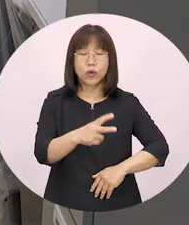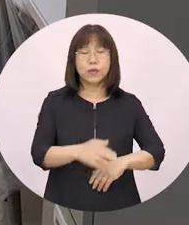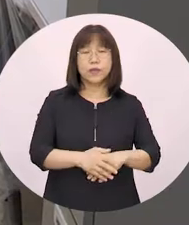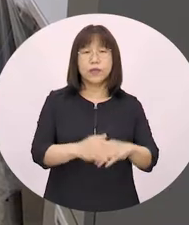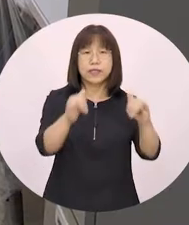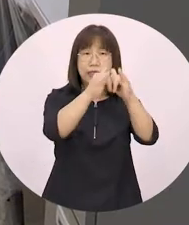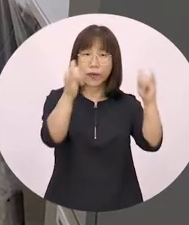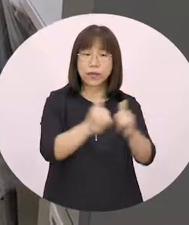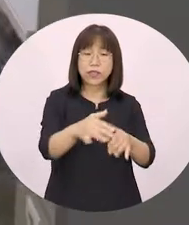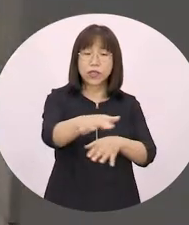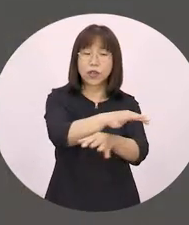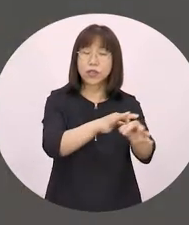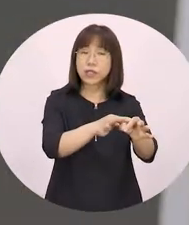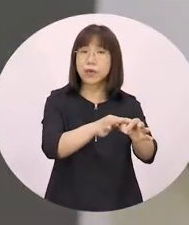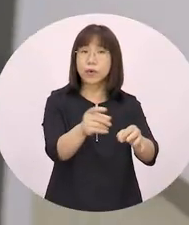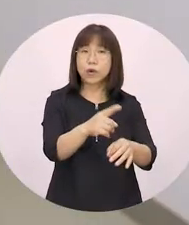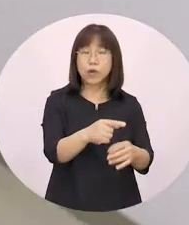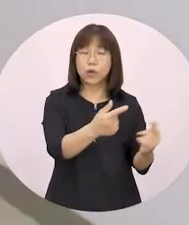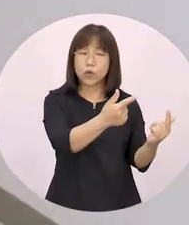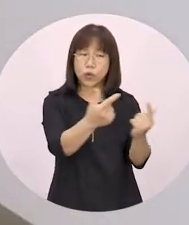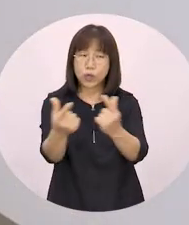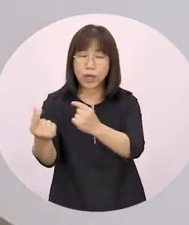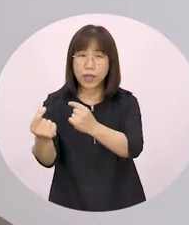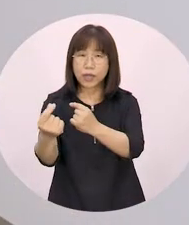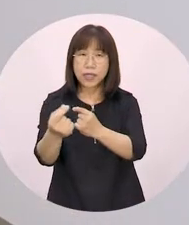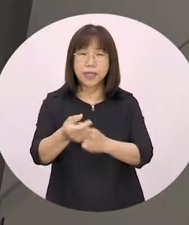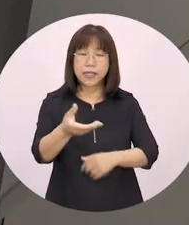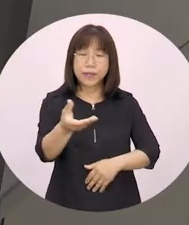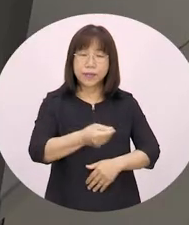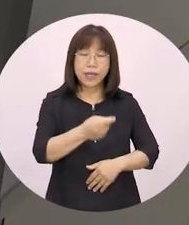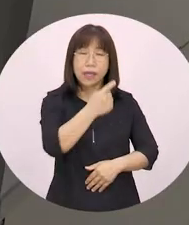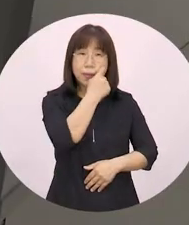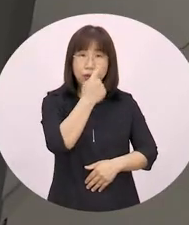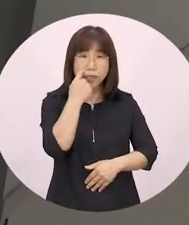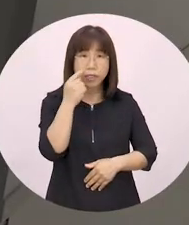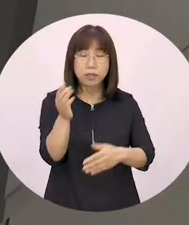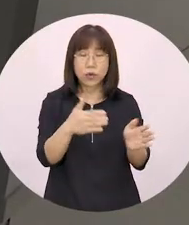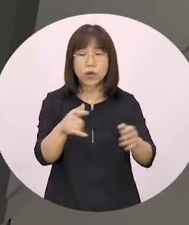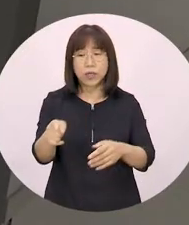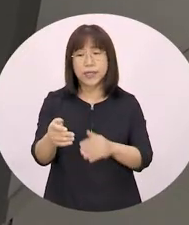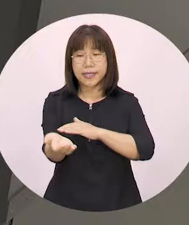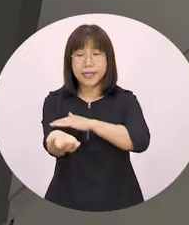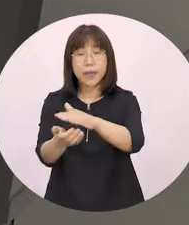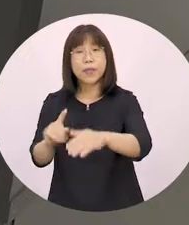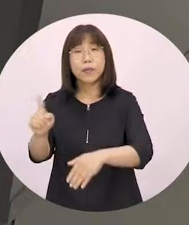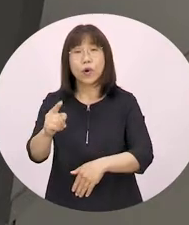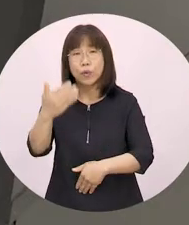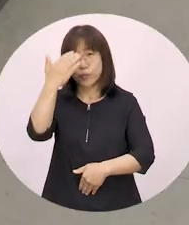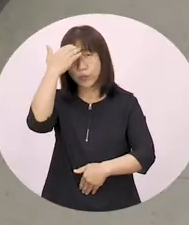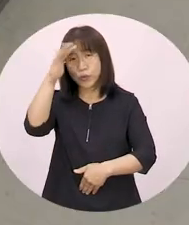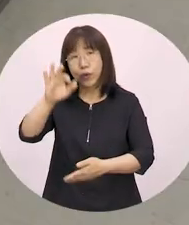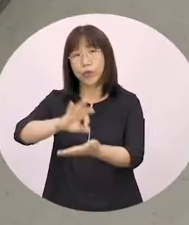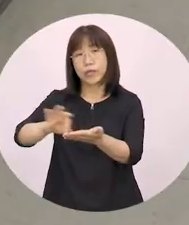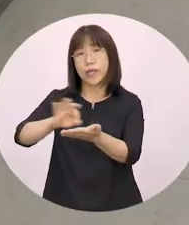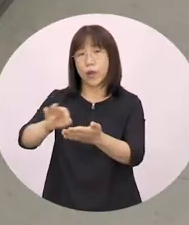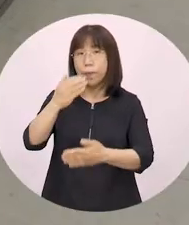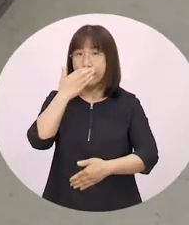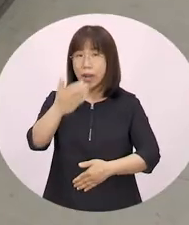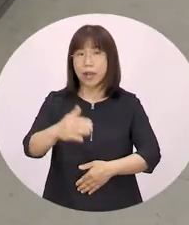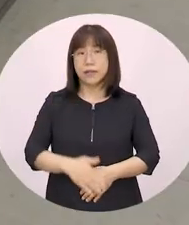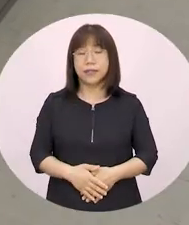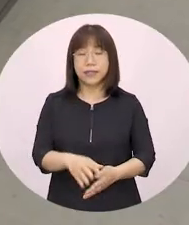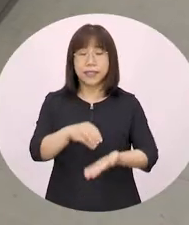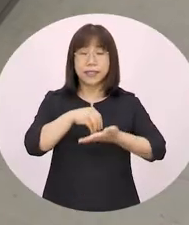경제기업은 동일 금액대의 임대료와 보증금을 예비 창업자는 무료로 사용할 수 있습니다. 입주기간은